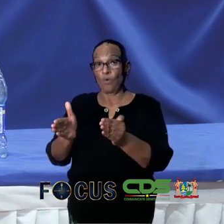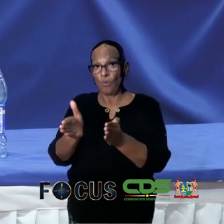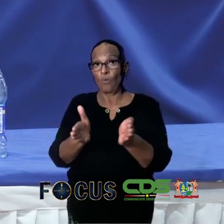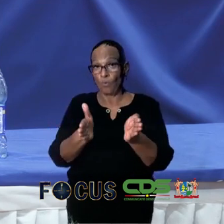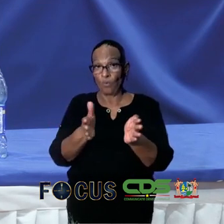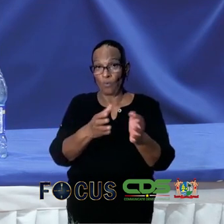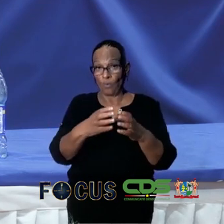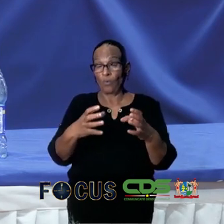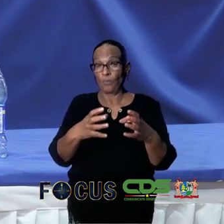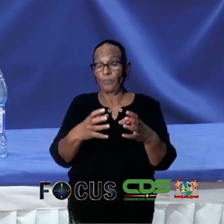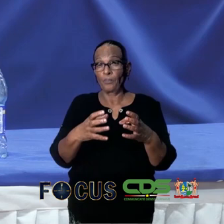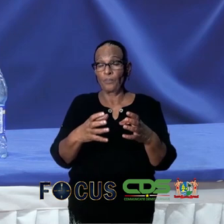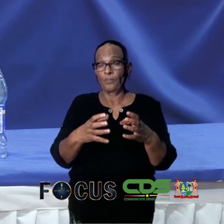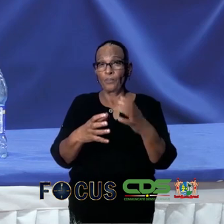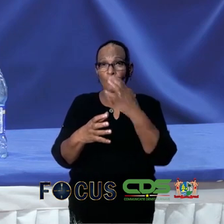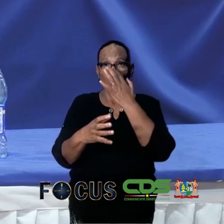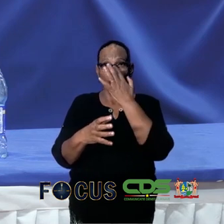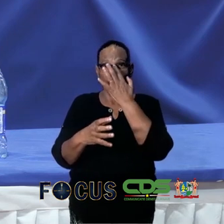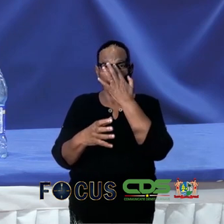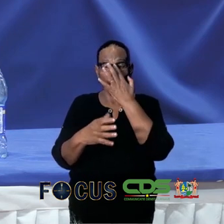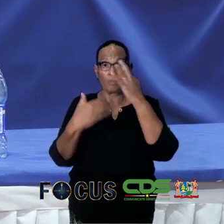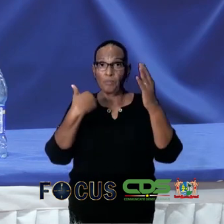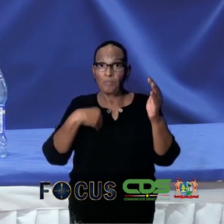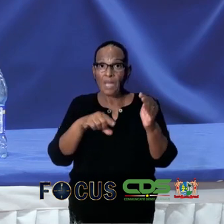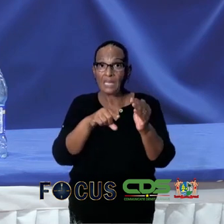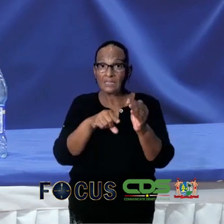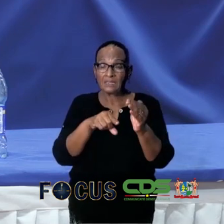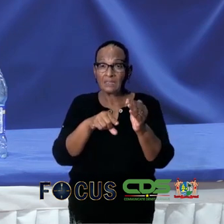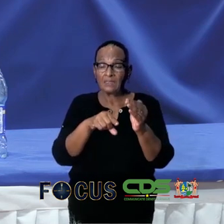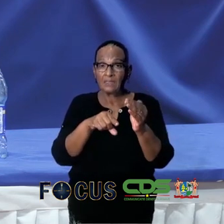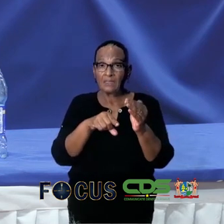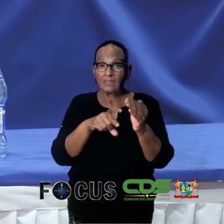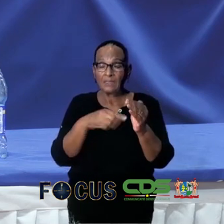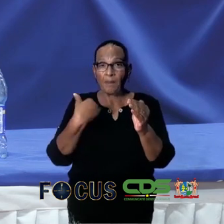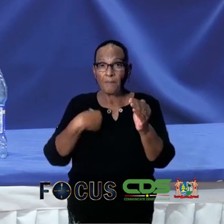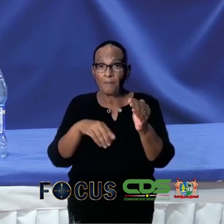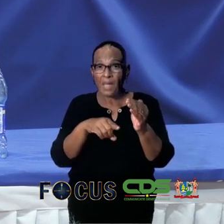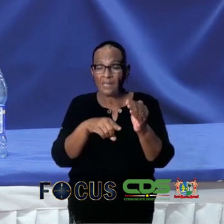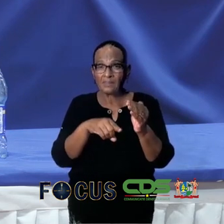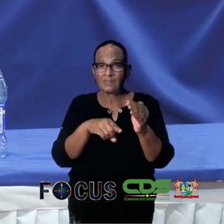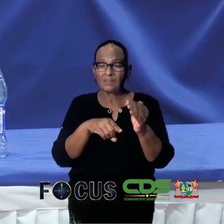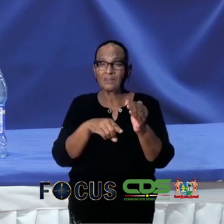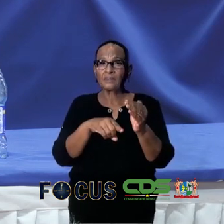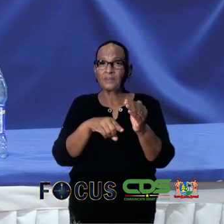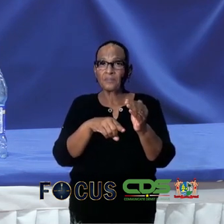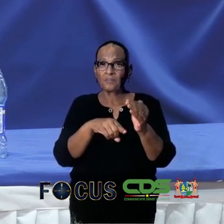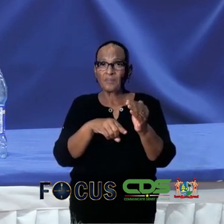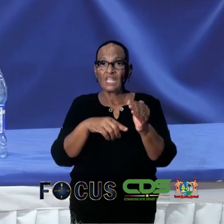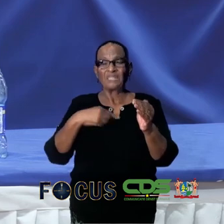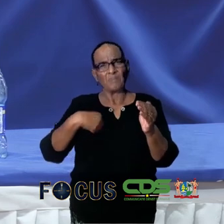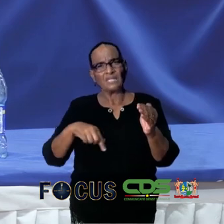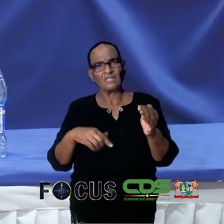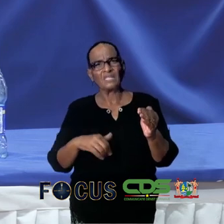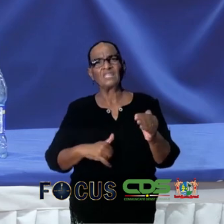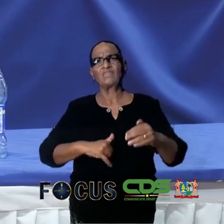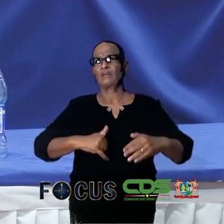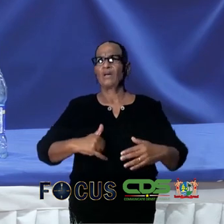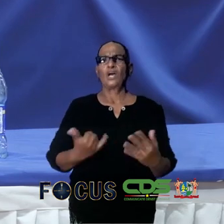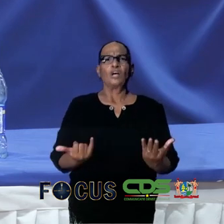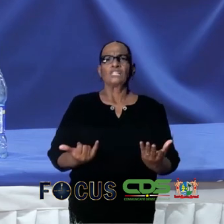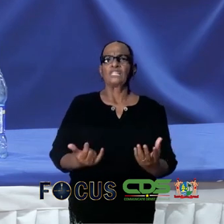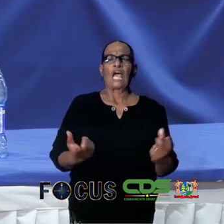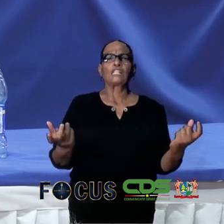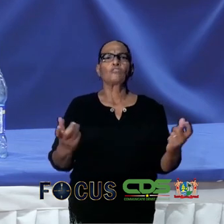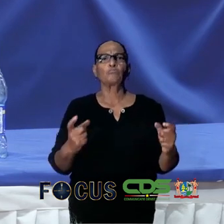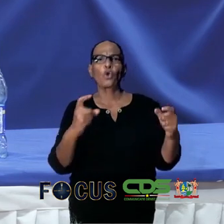we de personen die veel blootgesteld zijn aan